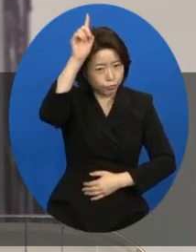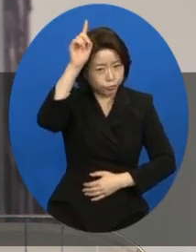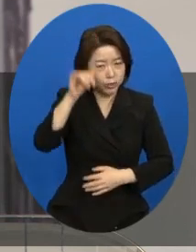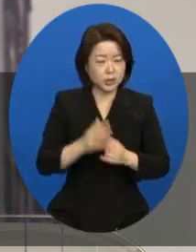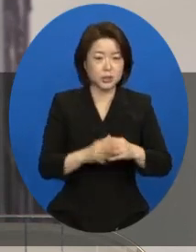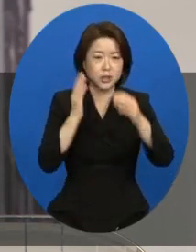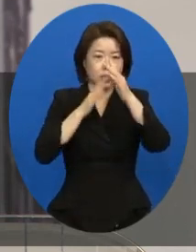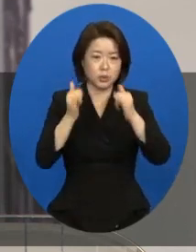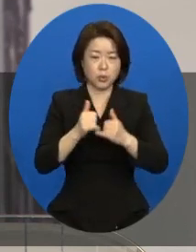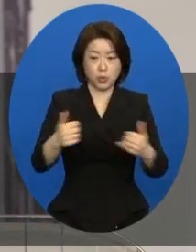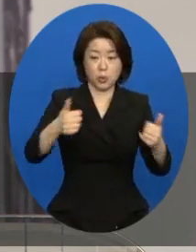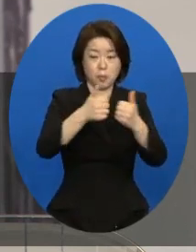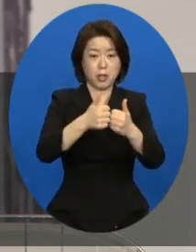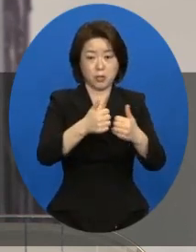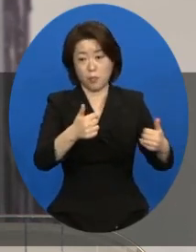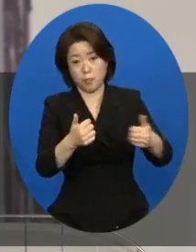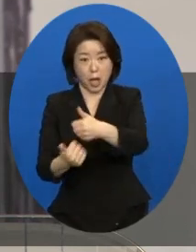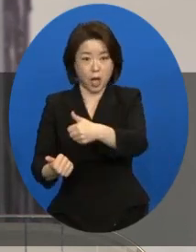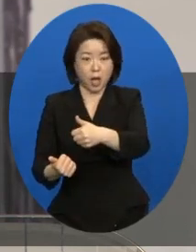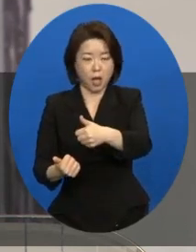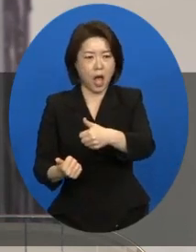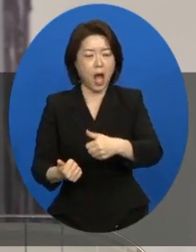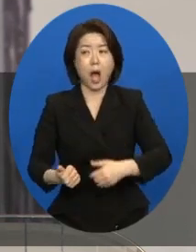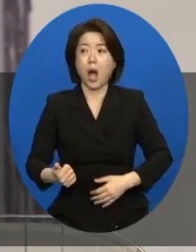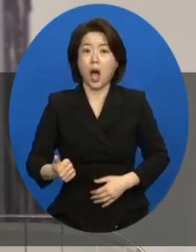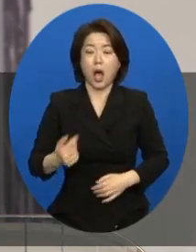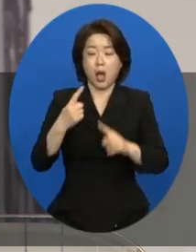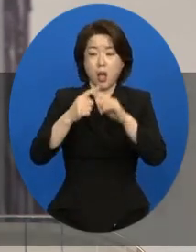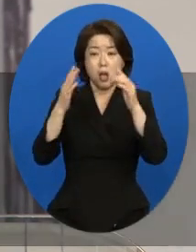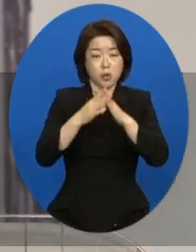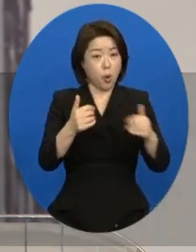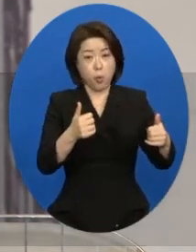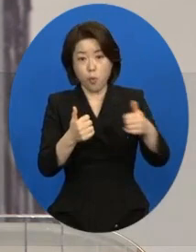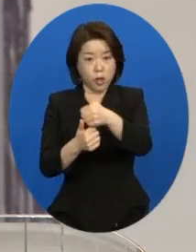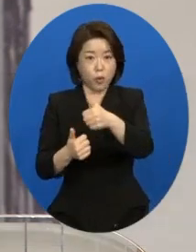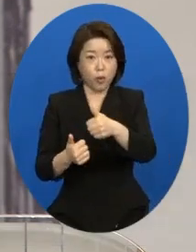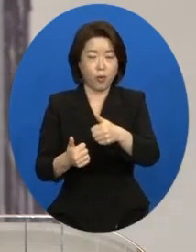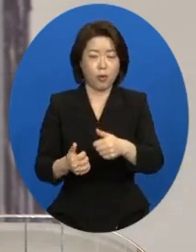그들을 이겼으나, 교회를 이깁니다. 작은 뿔이.